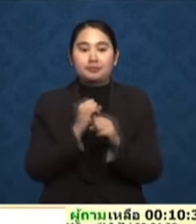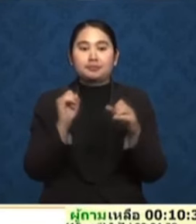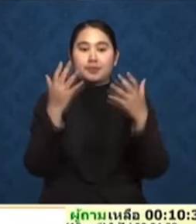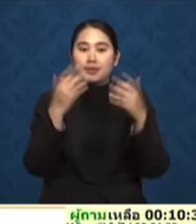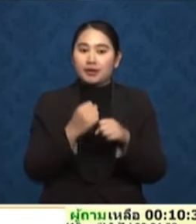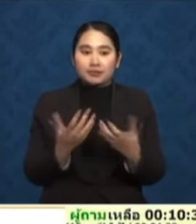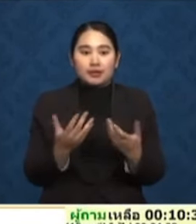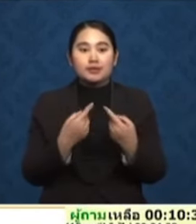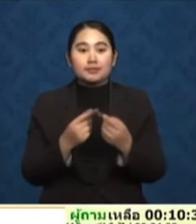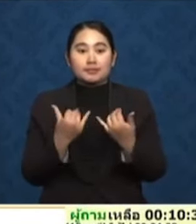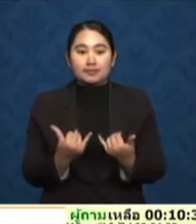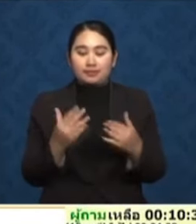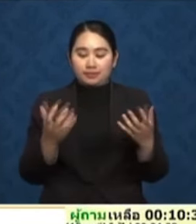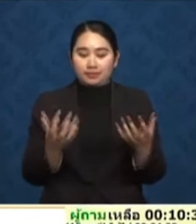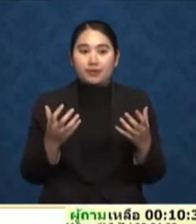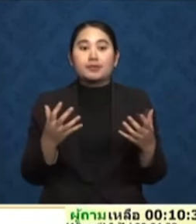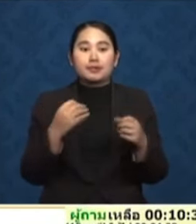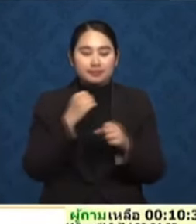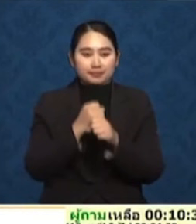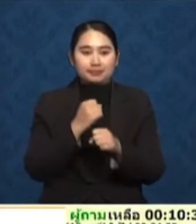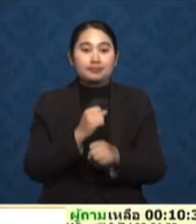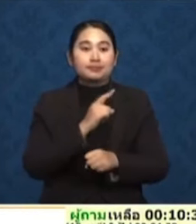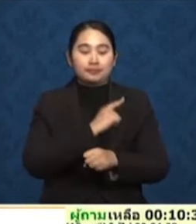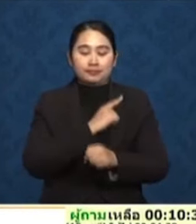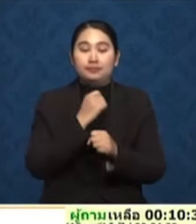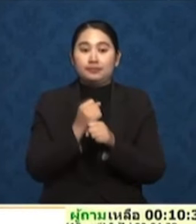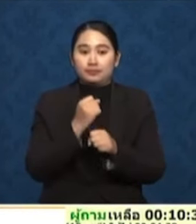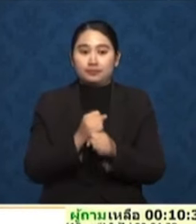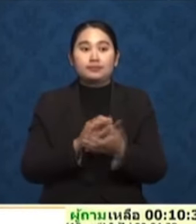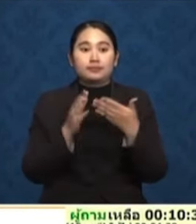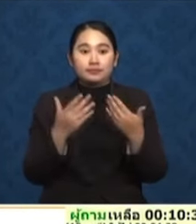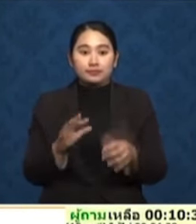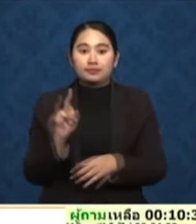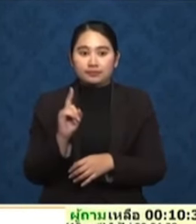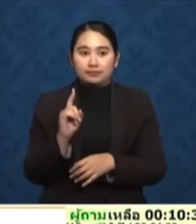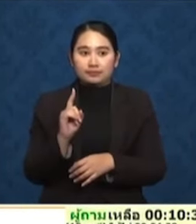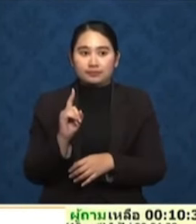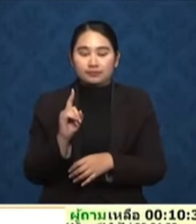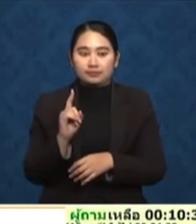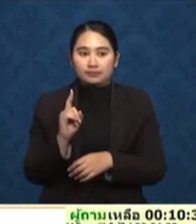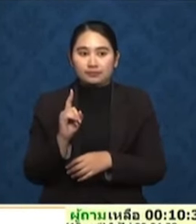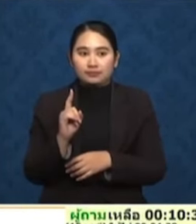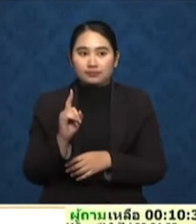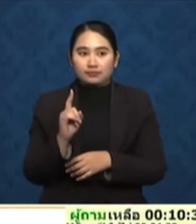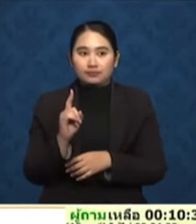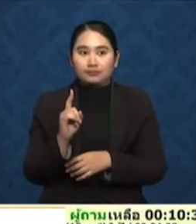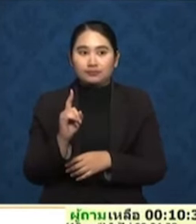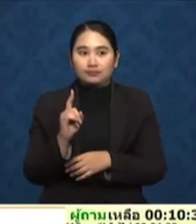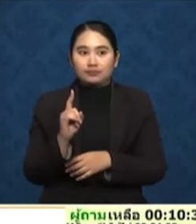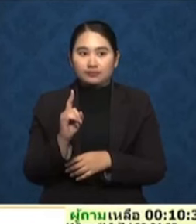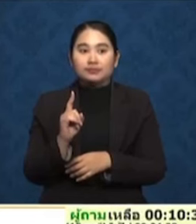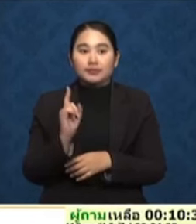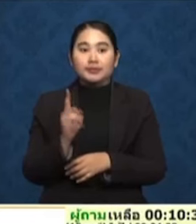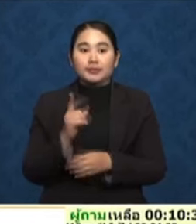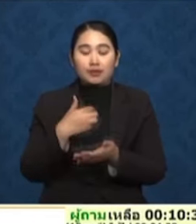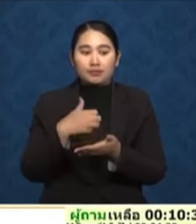ผมคิดว่าขณะนี้กระบวนการยุติธรรมกำลังจะทำหน้าที่แล้วการที่เขามาจับเนี่ยก็เป็นการเรื่องนี้จริงๆ